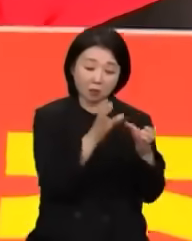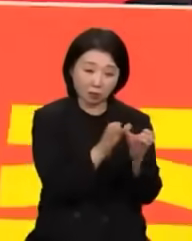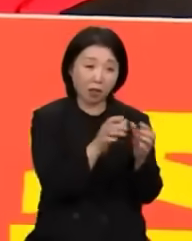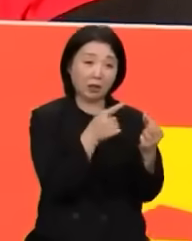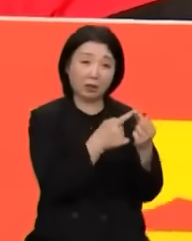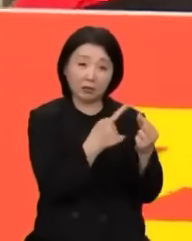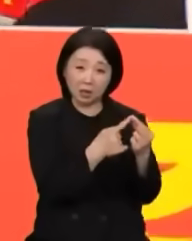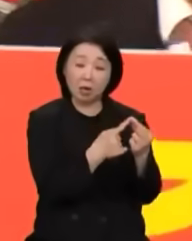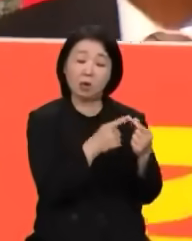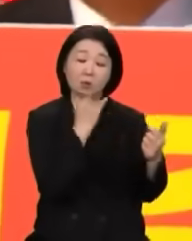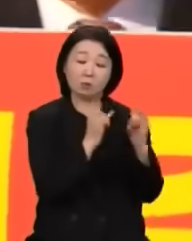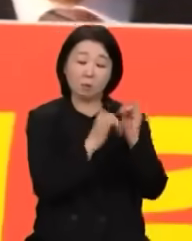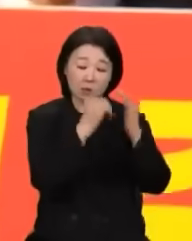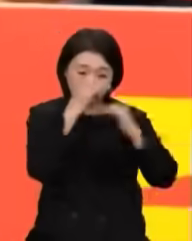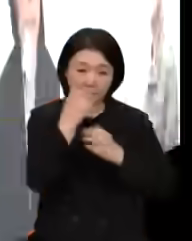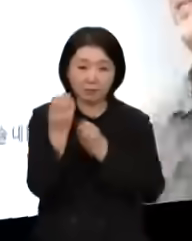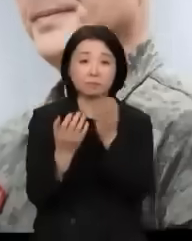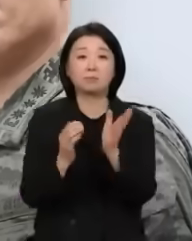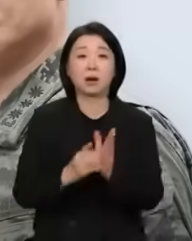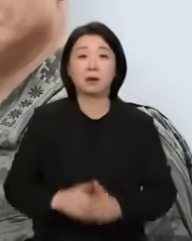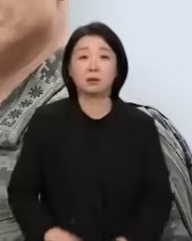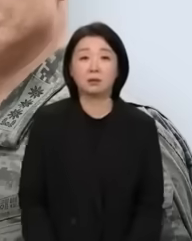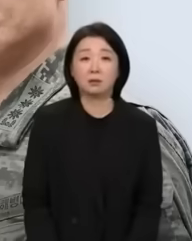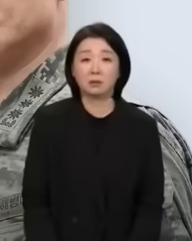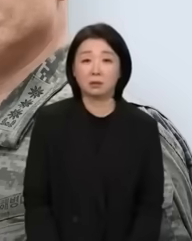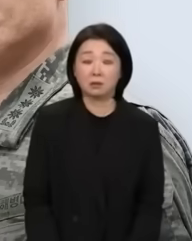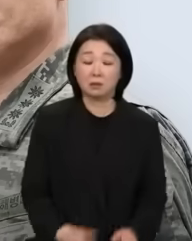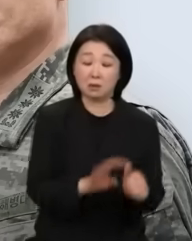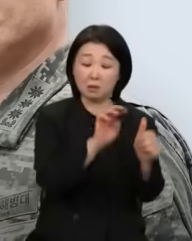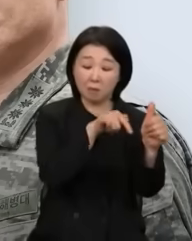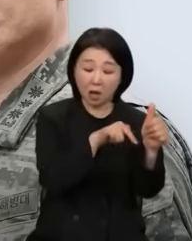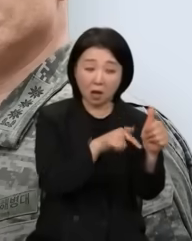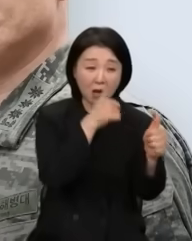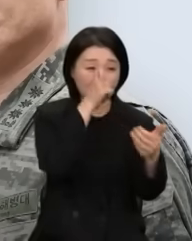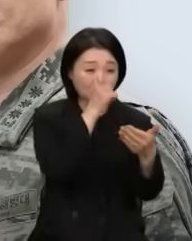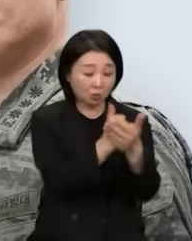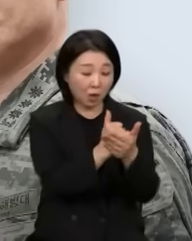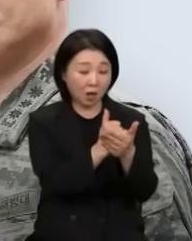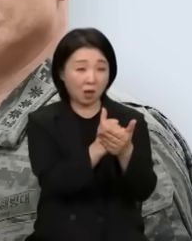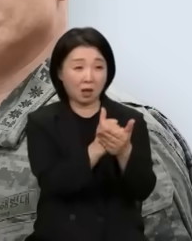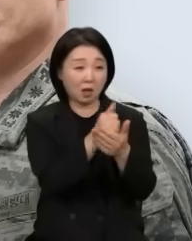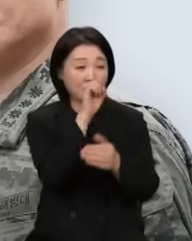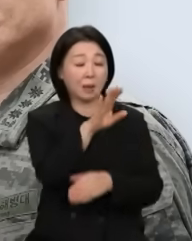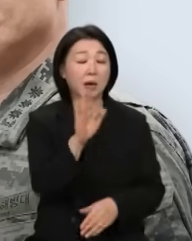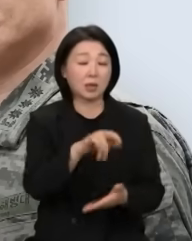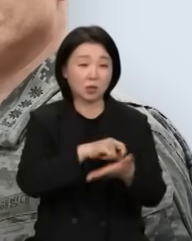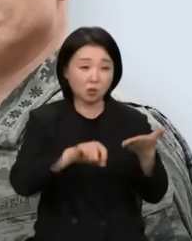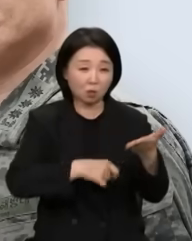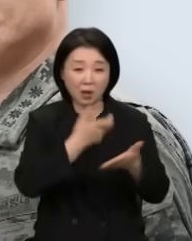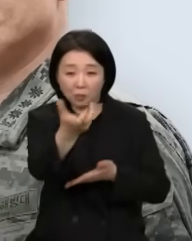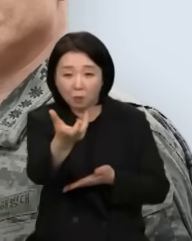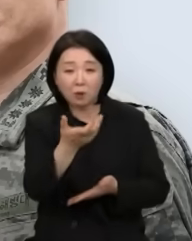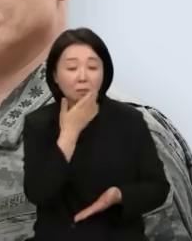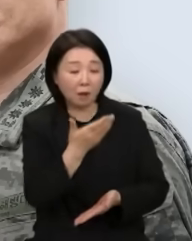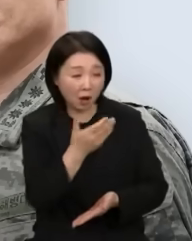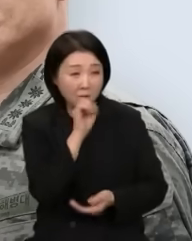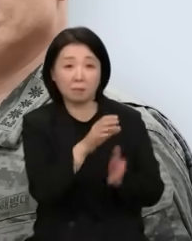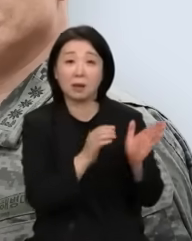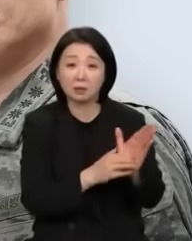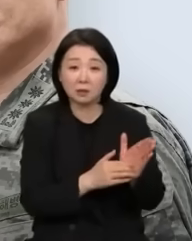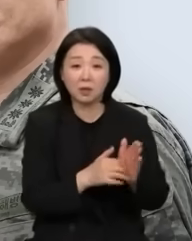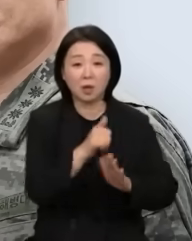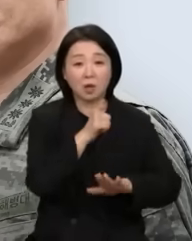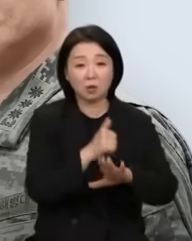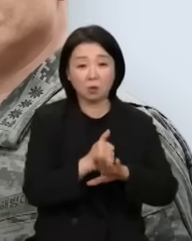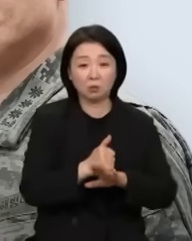통화한 내용을 자세히 진술했습니다. 박 단장에게 혐의 사실을 특정하지 않고 기록만 넘기는 것도 가능하다고 했더니